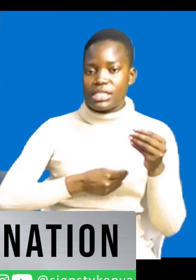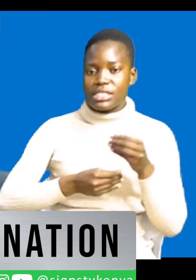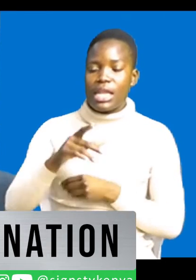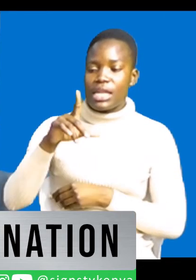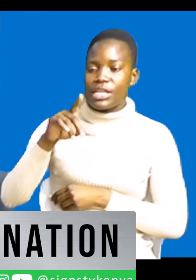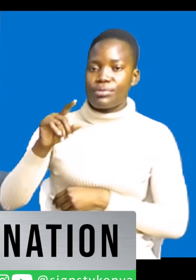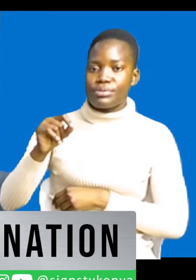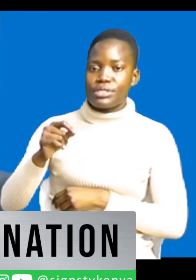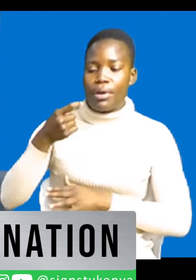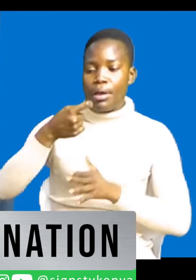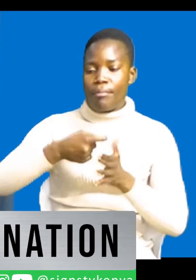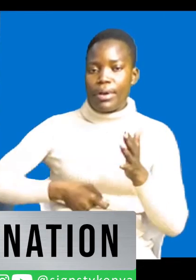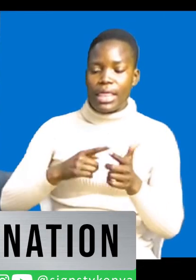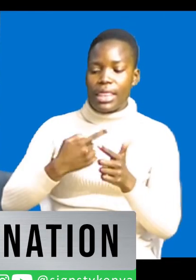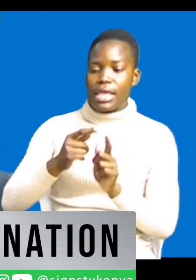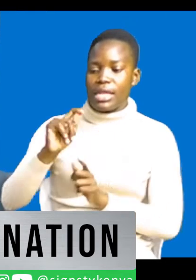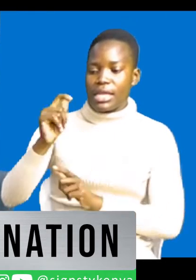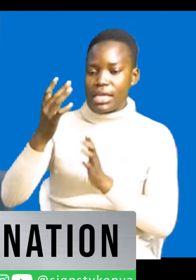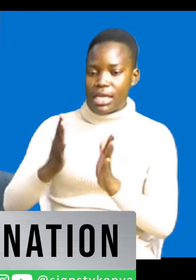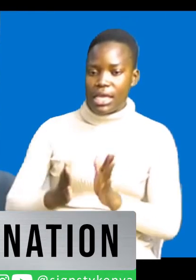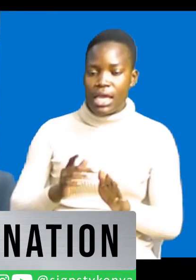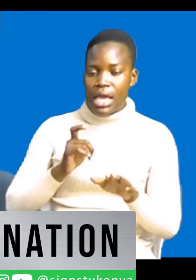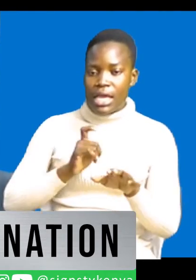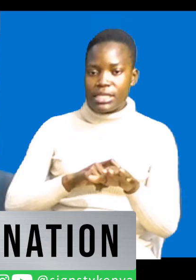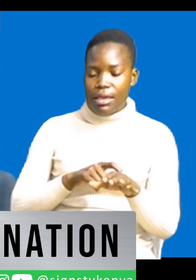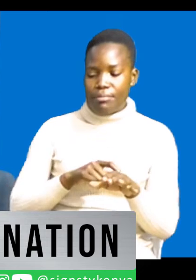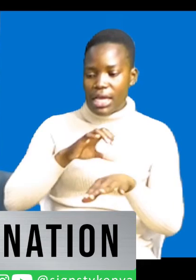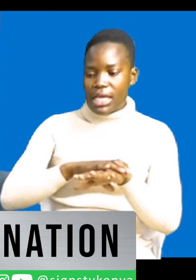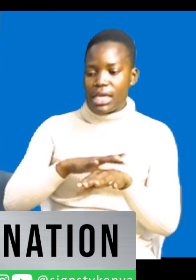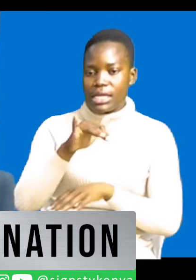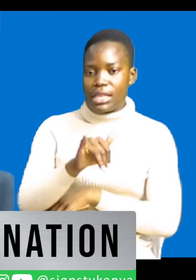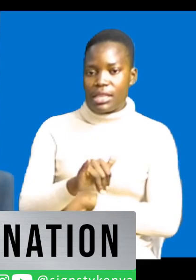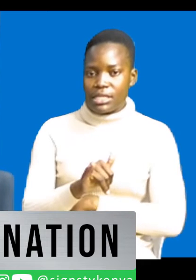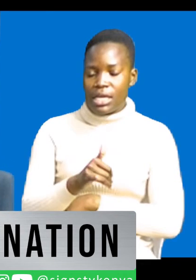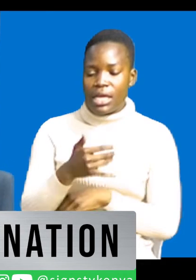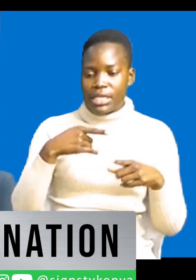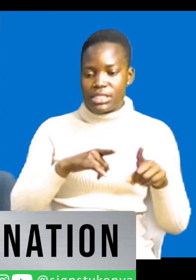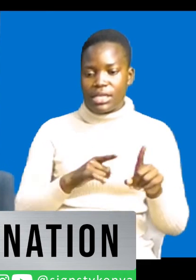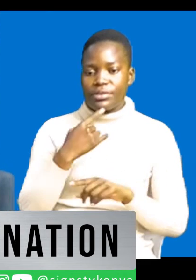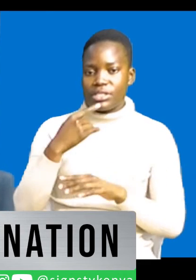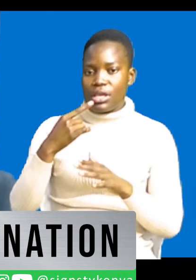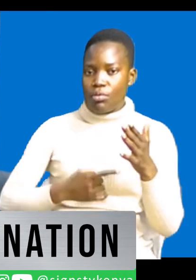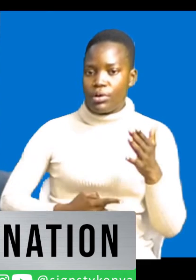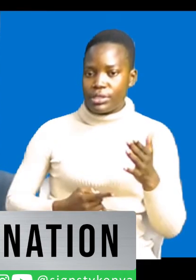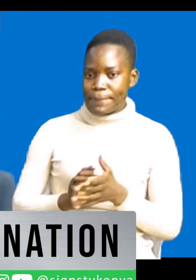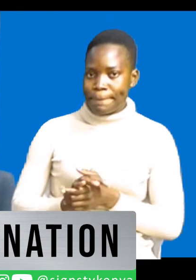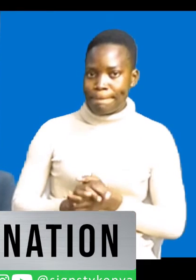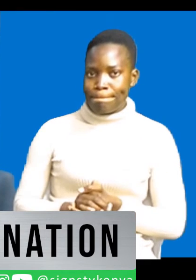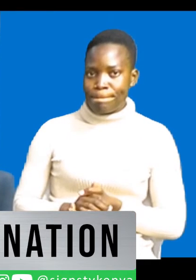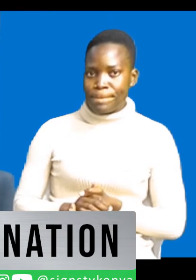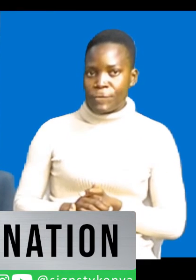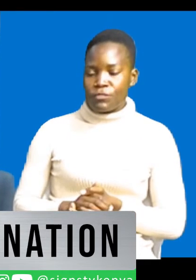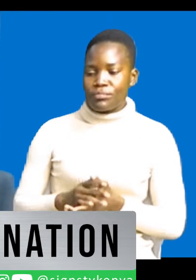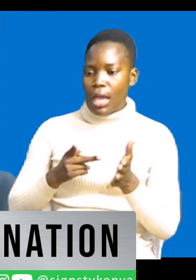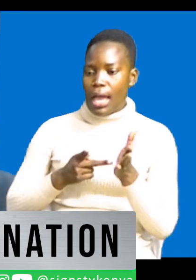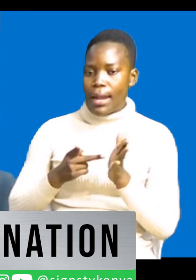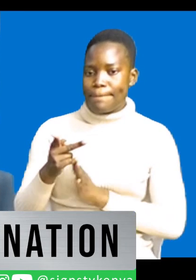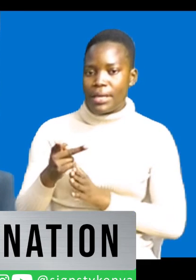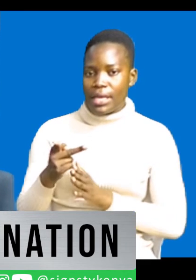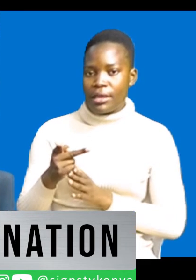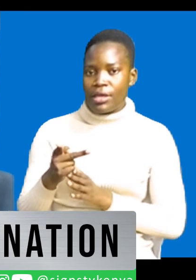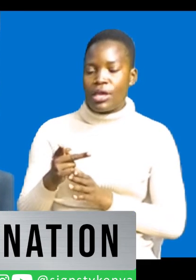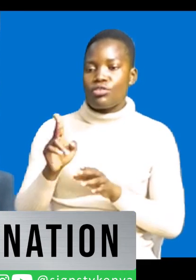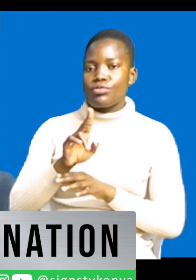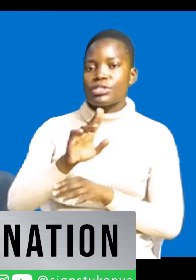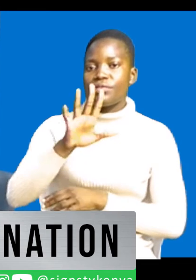chini. Mkenya naye akishika kitu ile yeye hata kuambia ati alinunua kwa